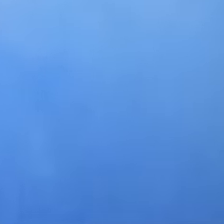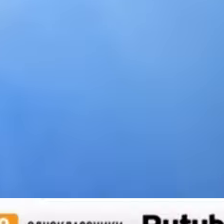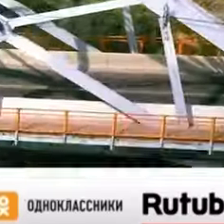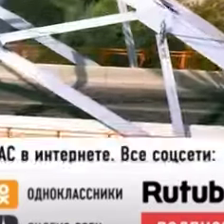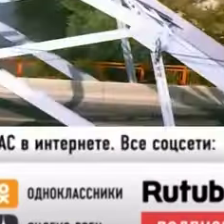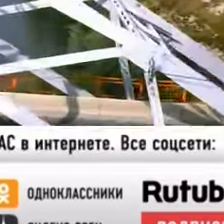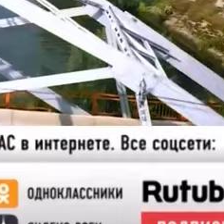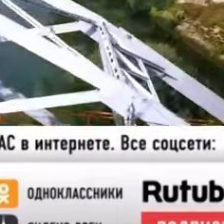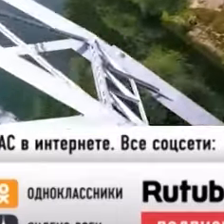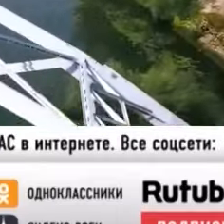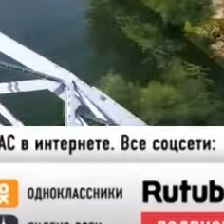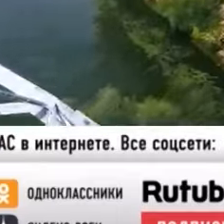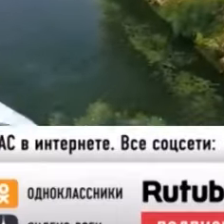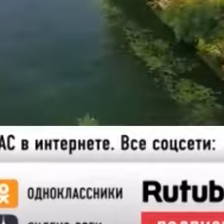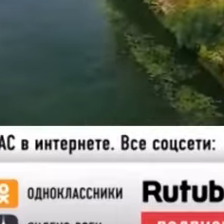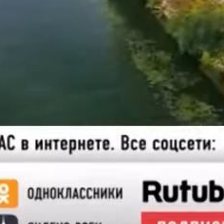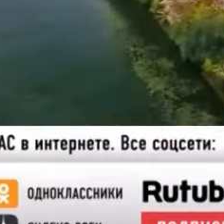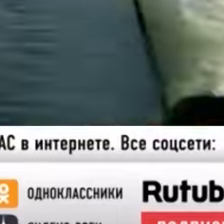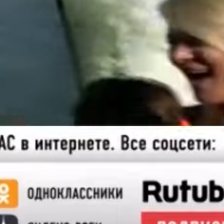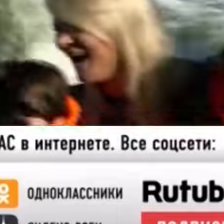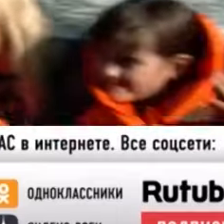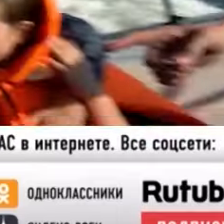Под мостом пойдем. Смотри, Ванька, смотри.